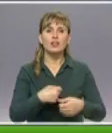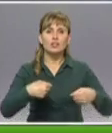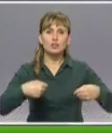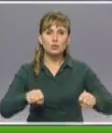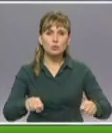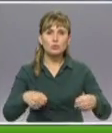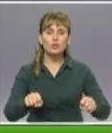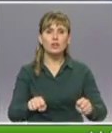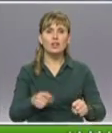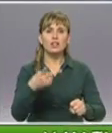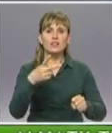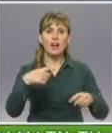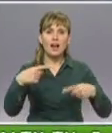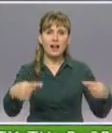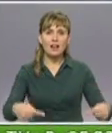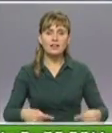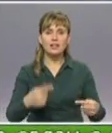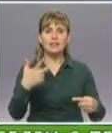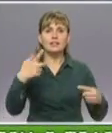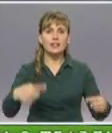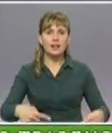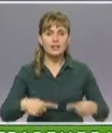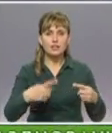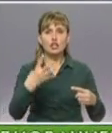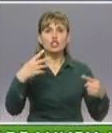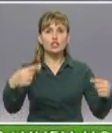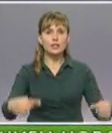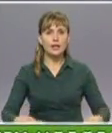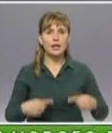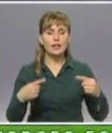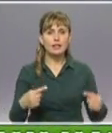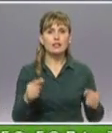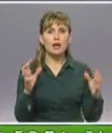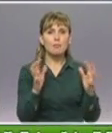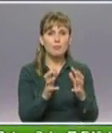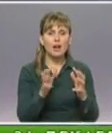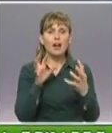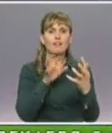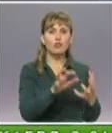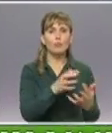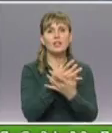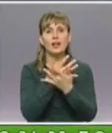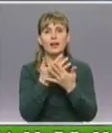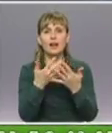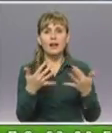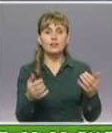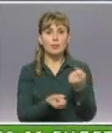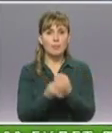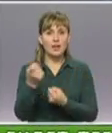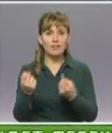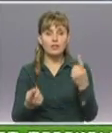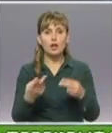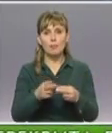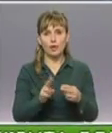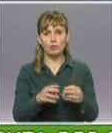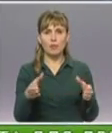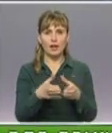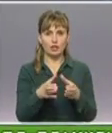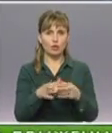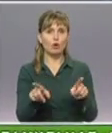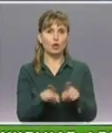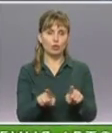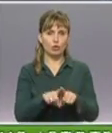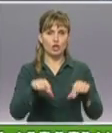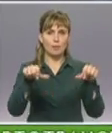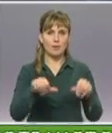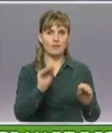скутеры, мокики, квадроциклы, трициклы, также мини-грузовики, микроавтобусы и транспортные средства с прицепами. Поэтому введены вот эти